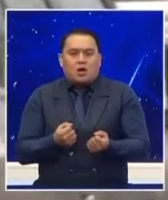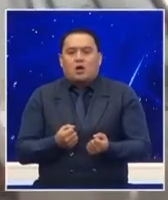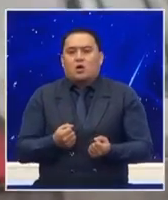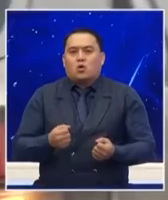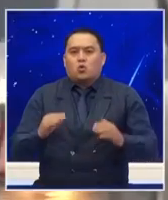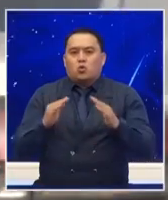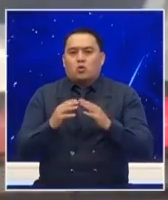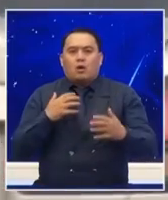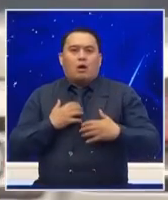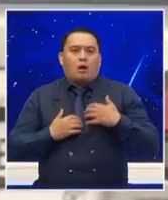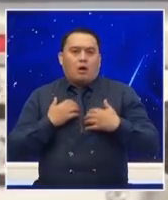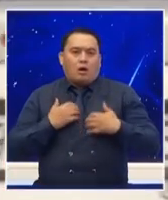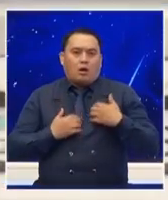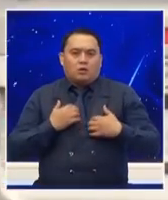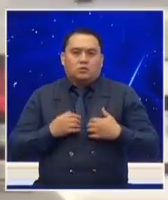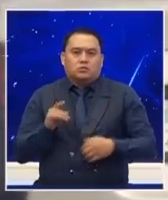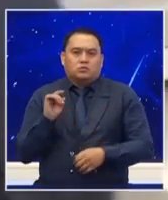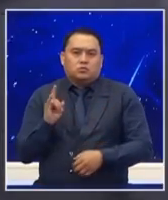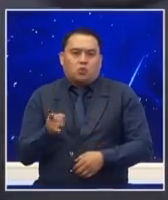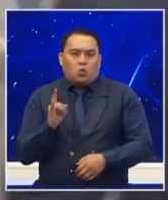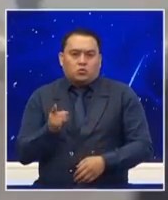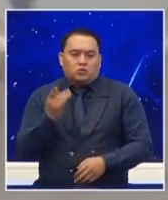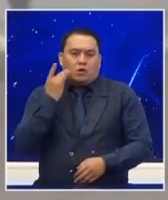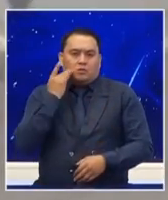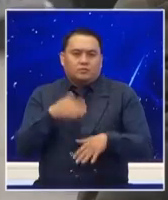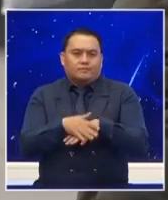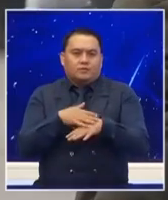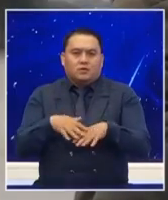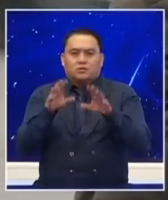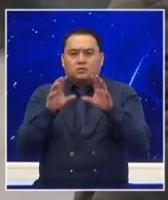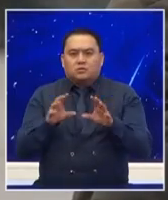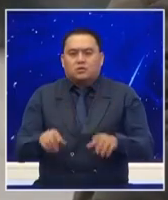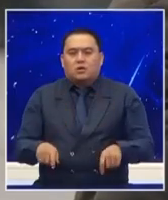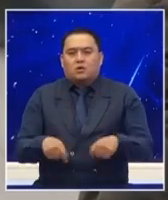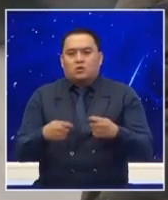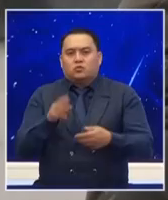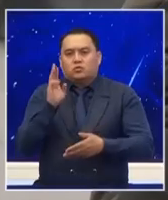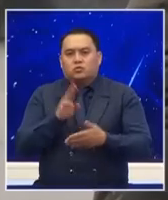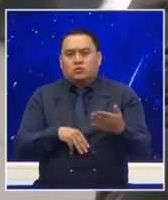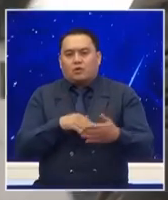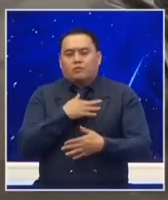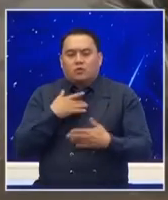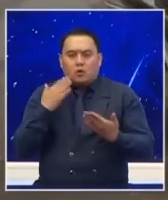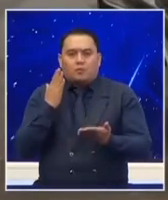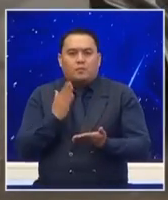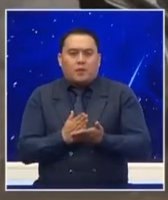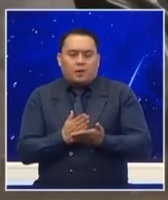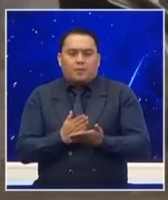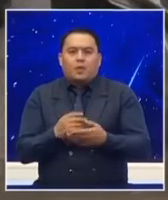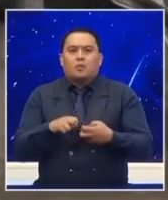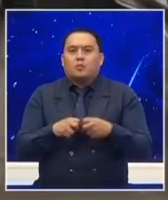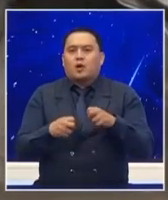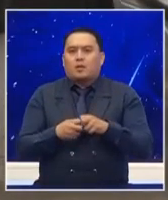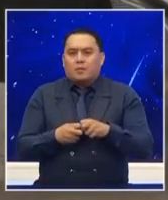үйін асыққан жолаушыларға тоқтамасқа шарасыз. Алайда заң бұзушылық тудырып, айыппұл арқалап жатқандары да бар. Енді бұл